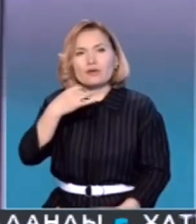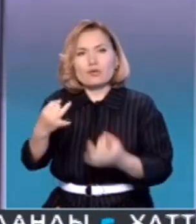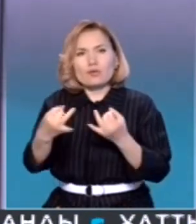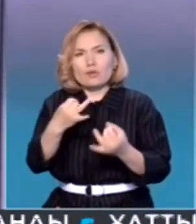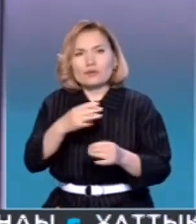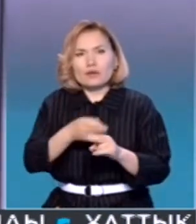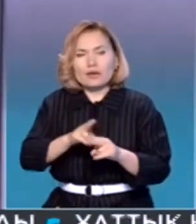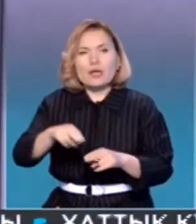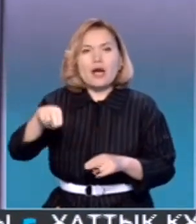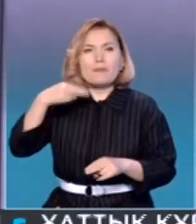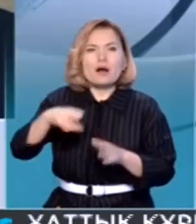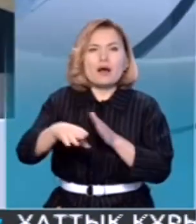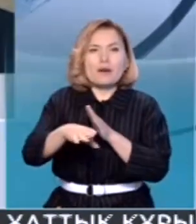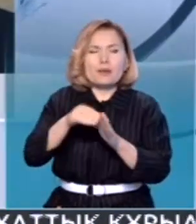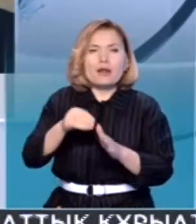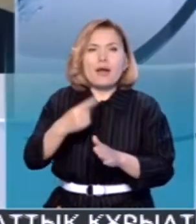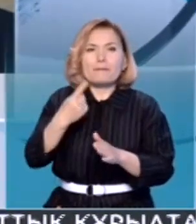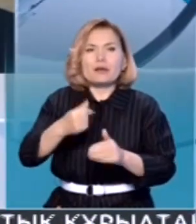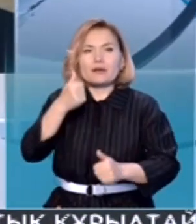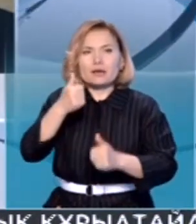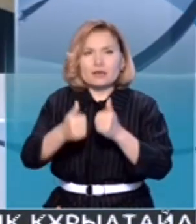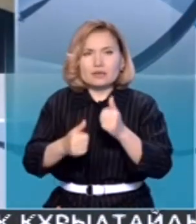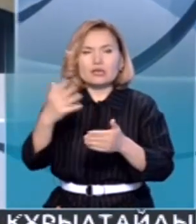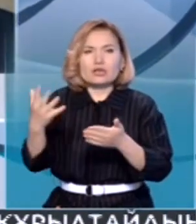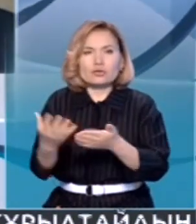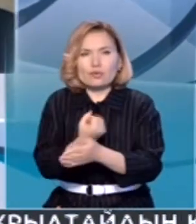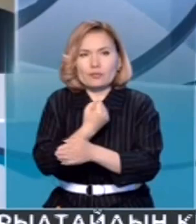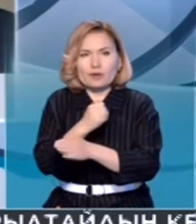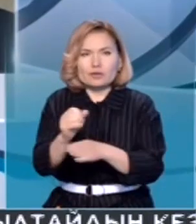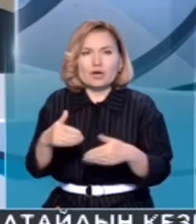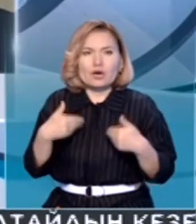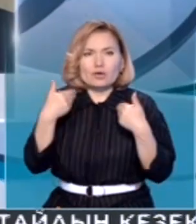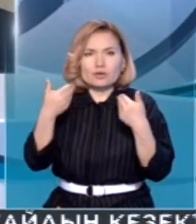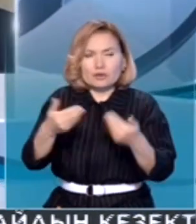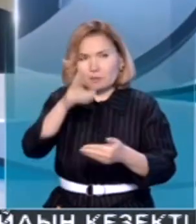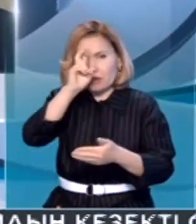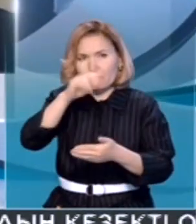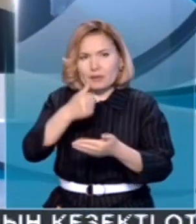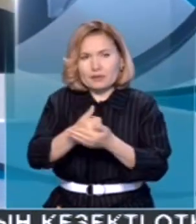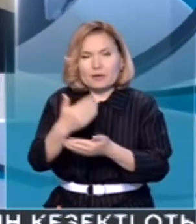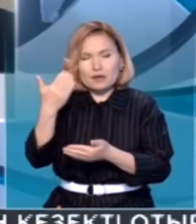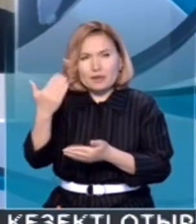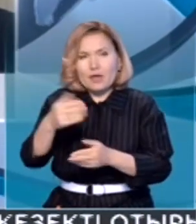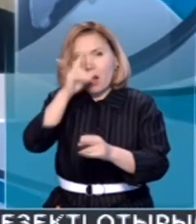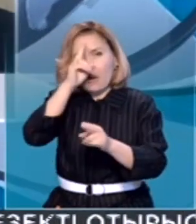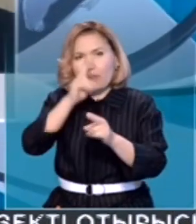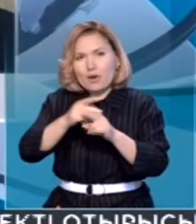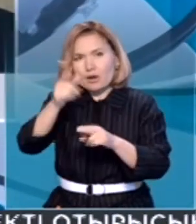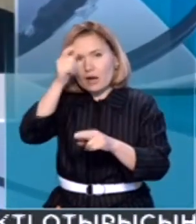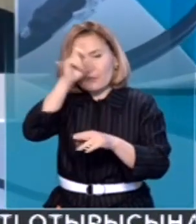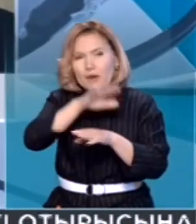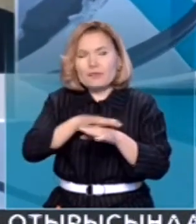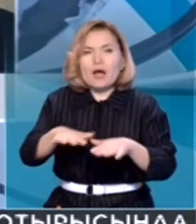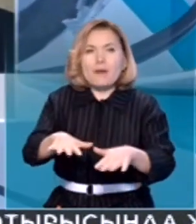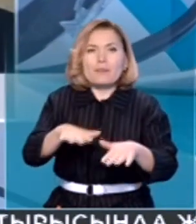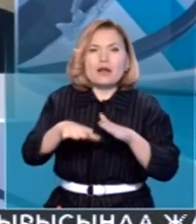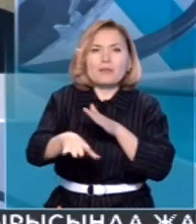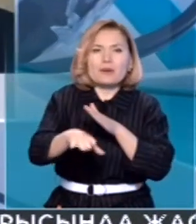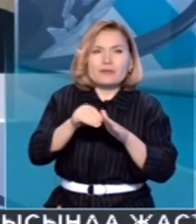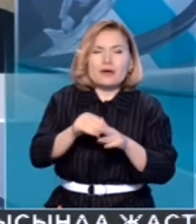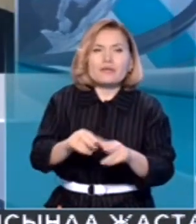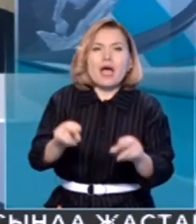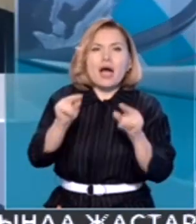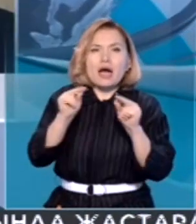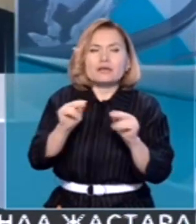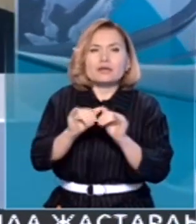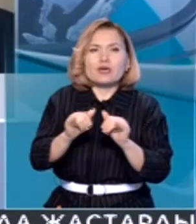арқылы сөйлесіп, президент сайлауының бірінші кезеңінде жеңіске жетумен құттықтады. Мемлекет басшысы бауырлас елдегі парламенттік сайлауда Әділет